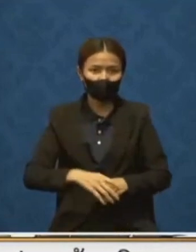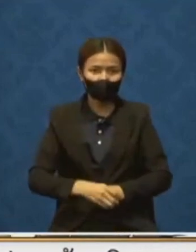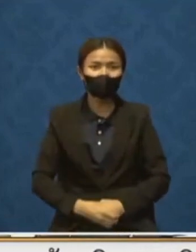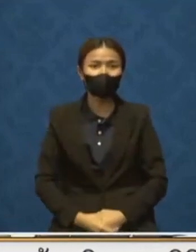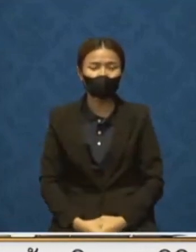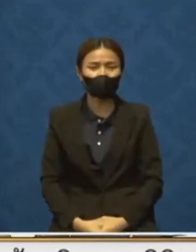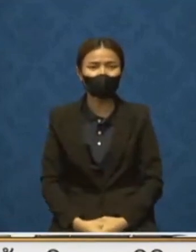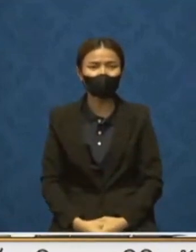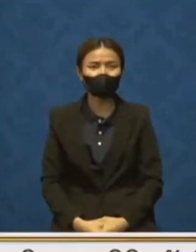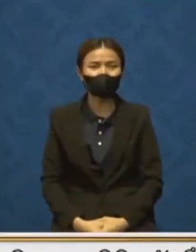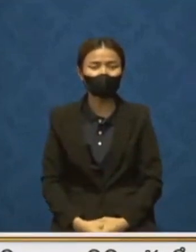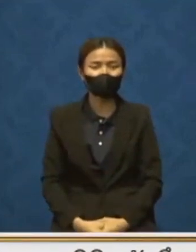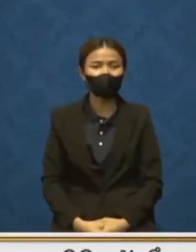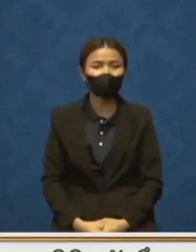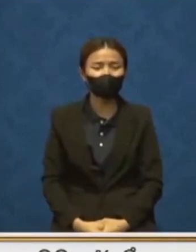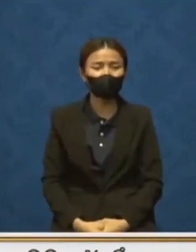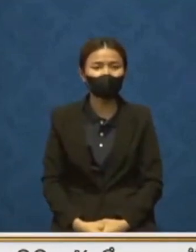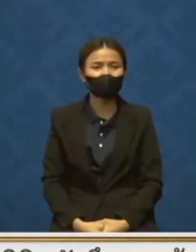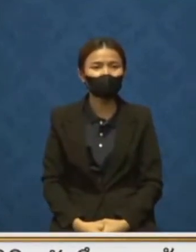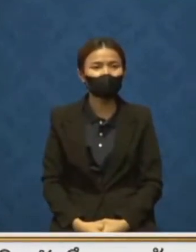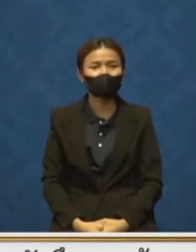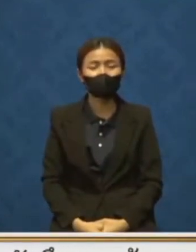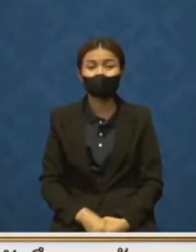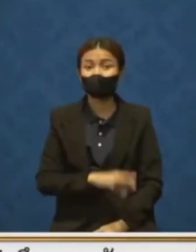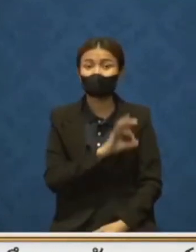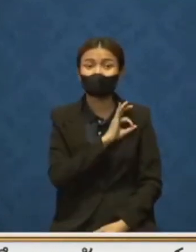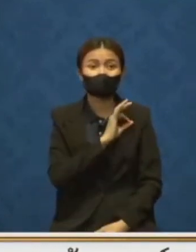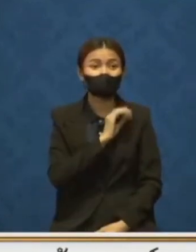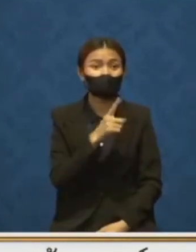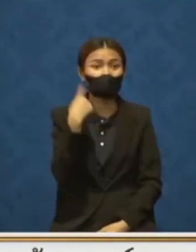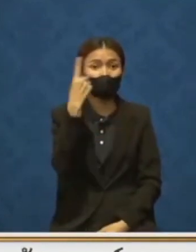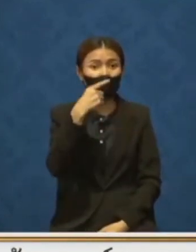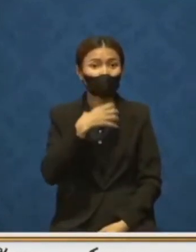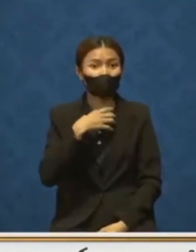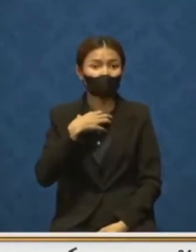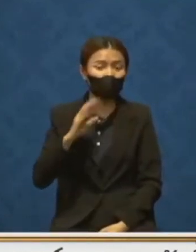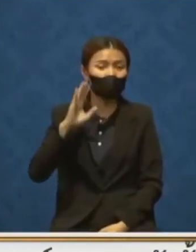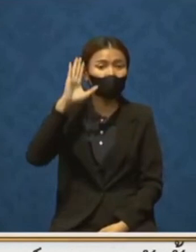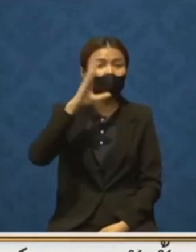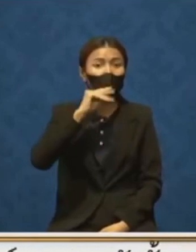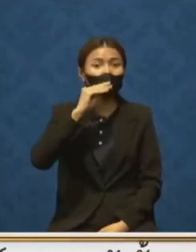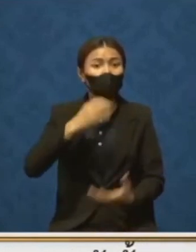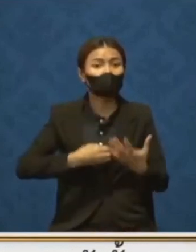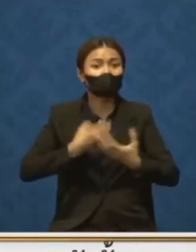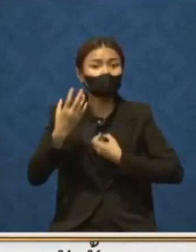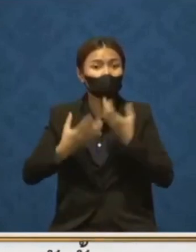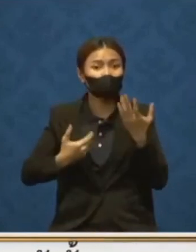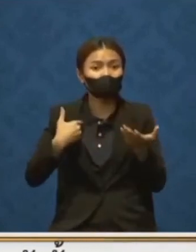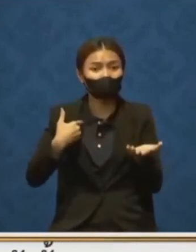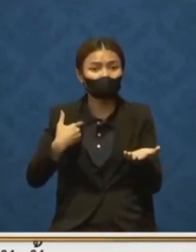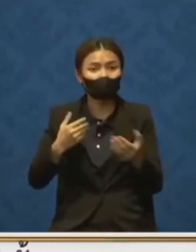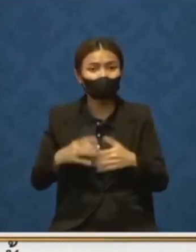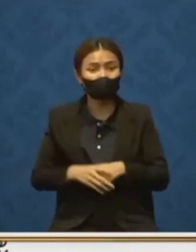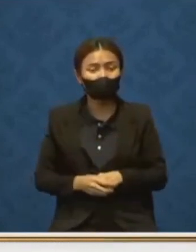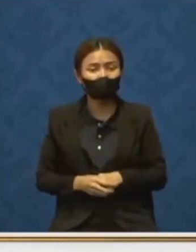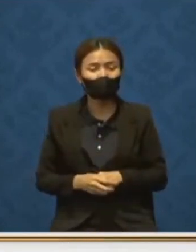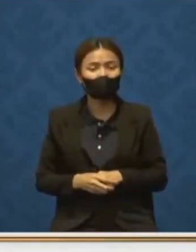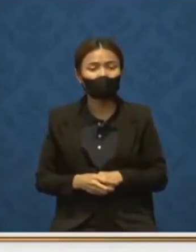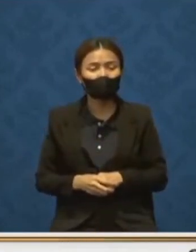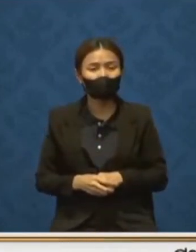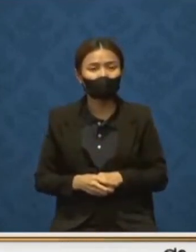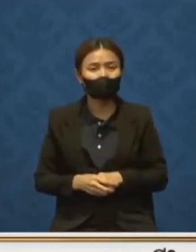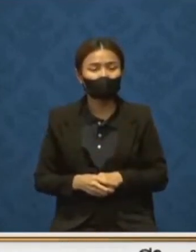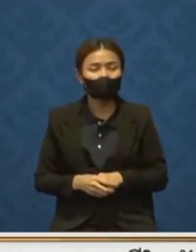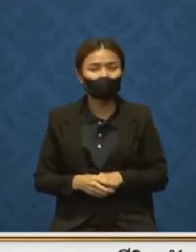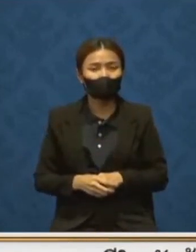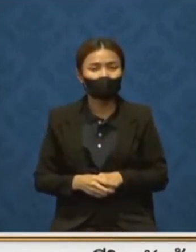สมาชิกครับมีท่านสมาชิกท่านใดสนใจที่จะ ท่าน ประธานเห็นไหมครับ ขออนุ